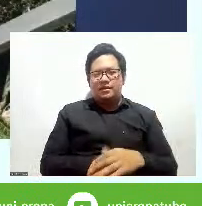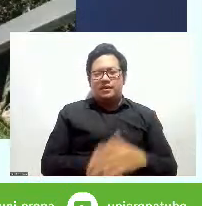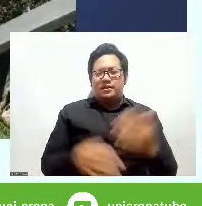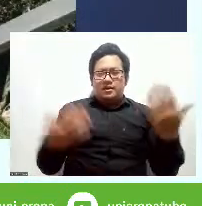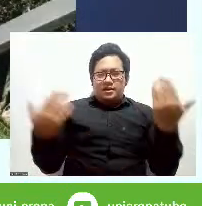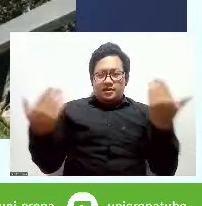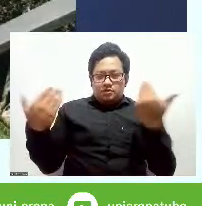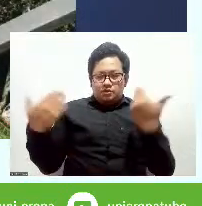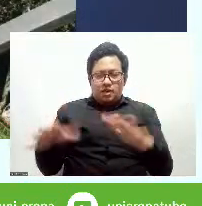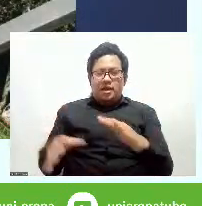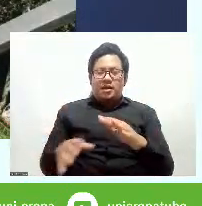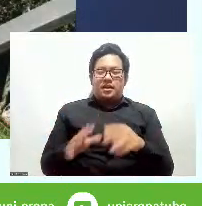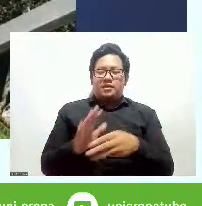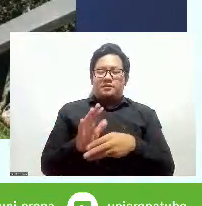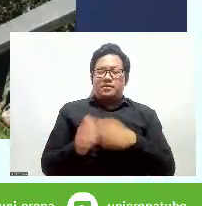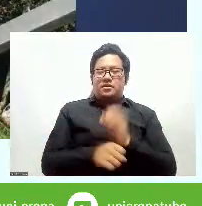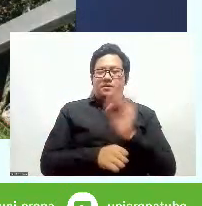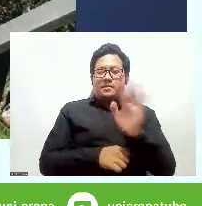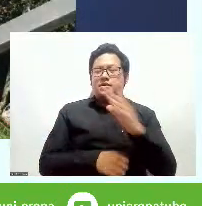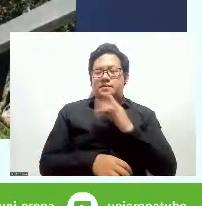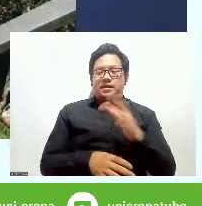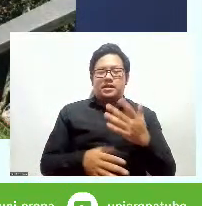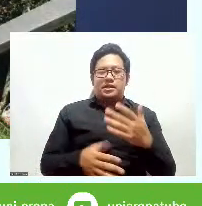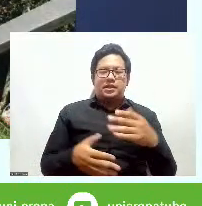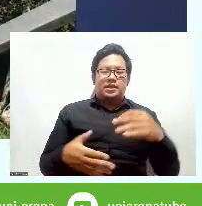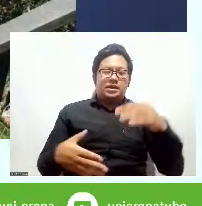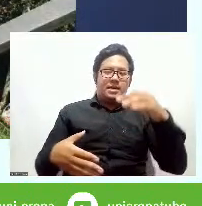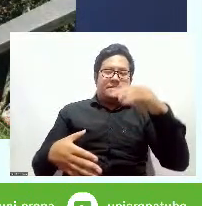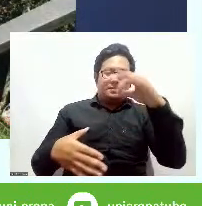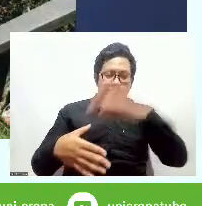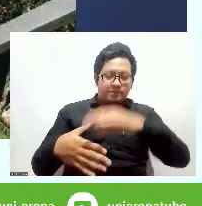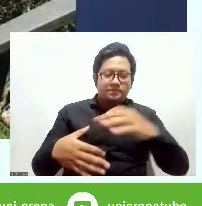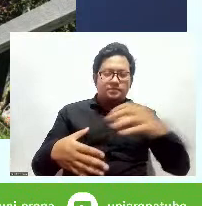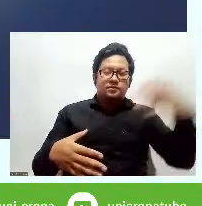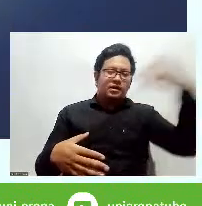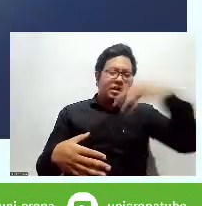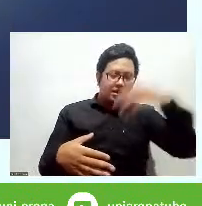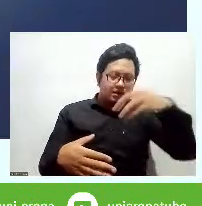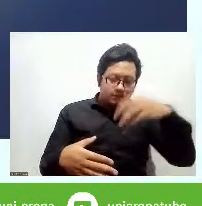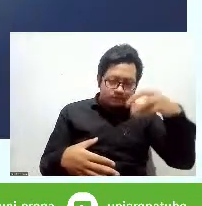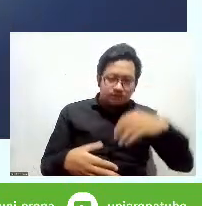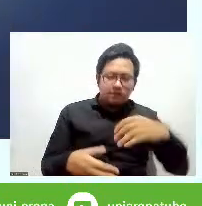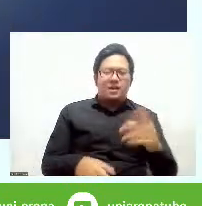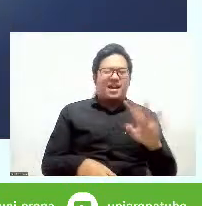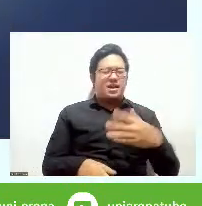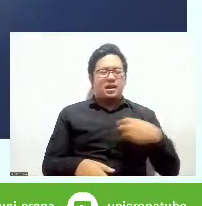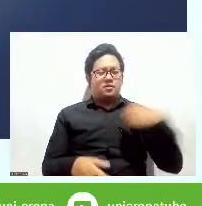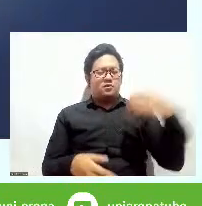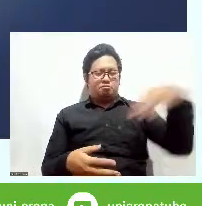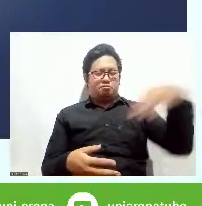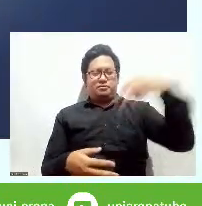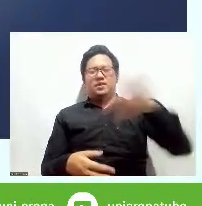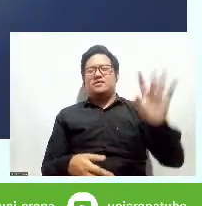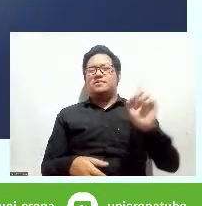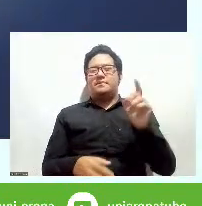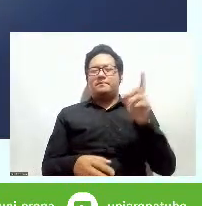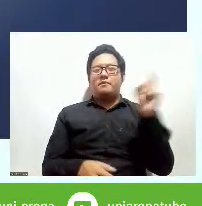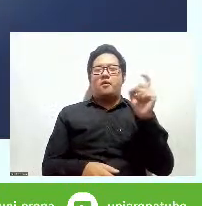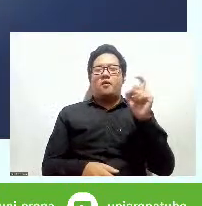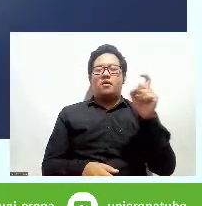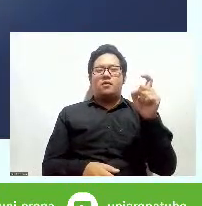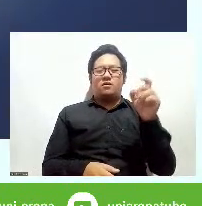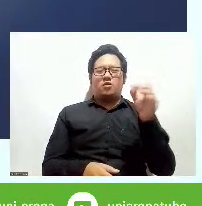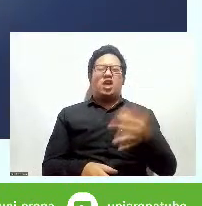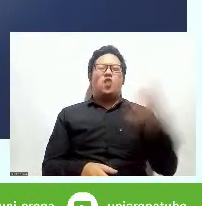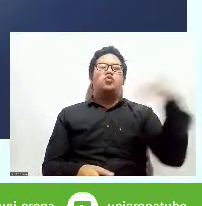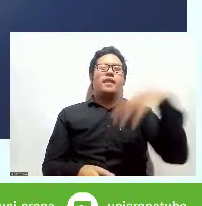streaming mudah girang kadang nggak ngirim kena Bogor juga ya kamu tahu lebar cenderung karena Bu